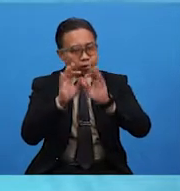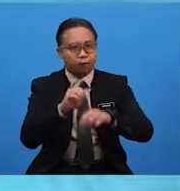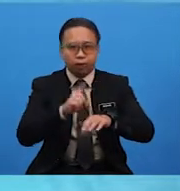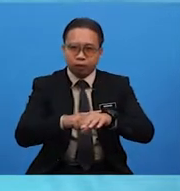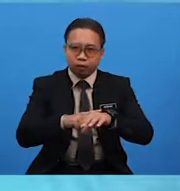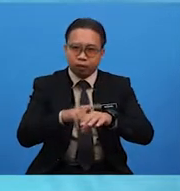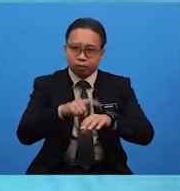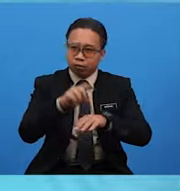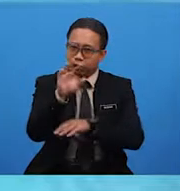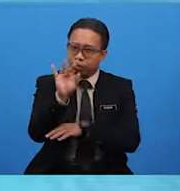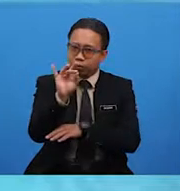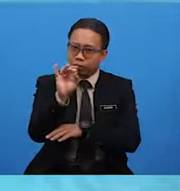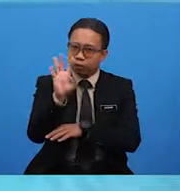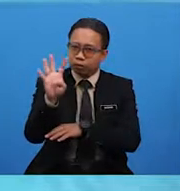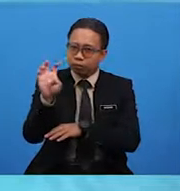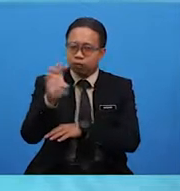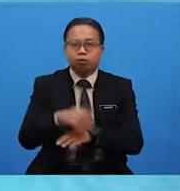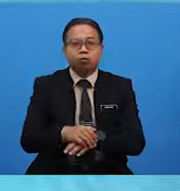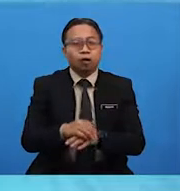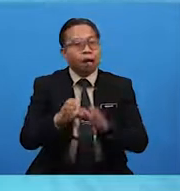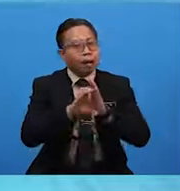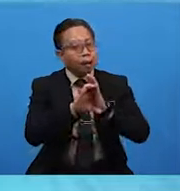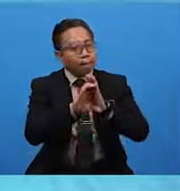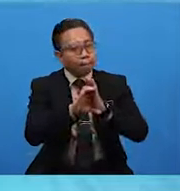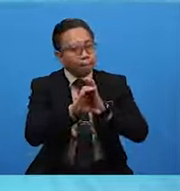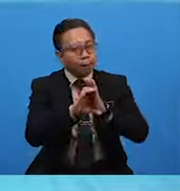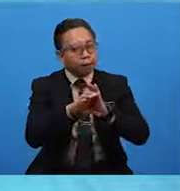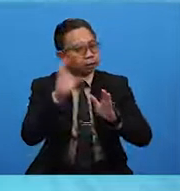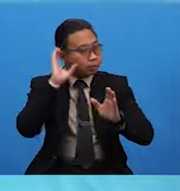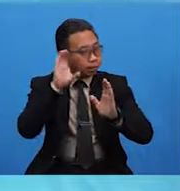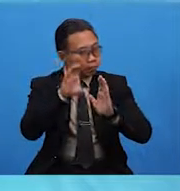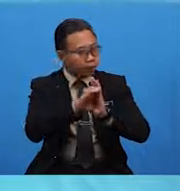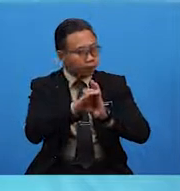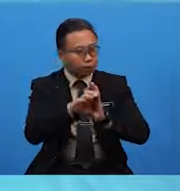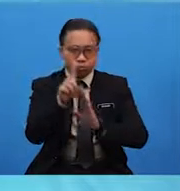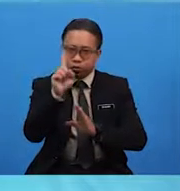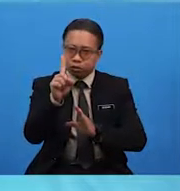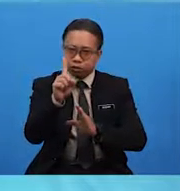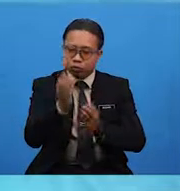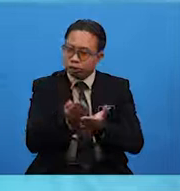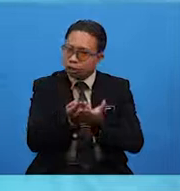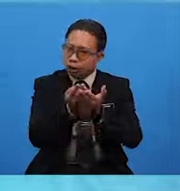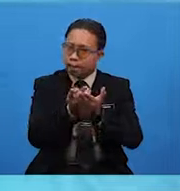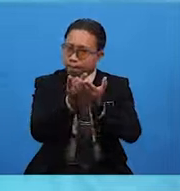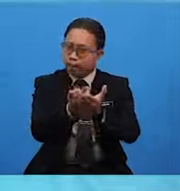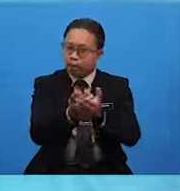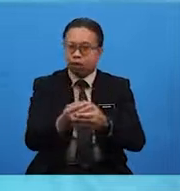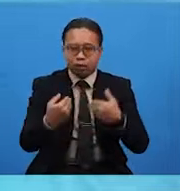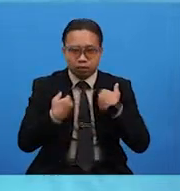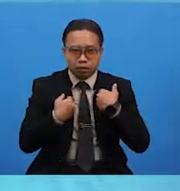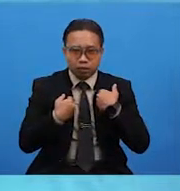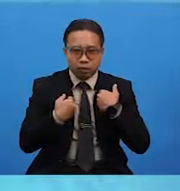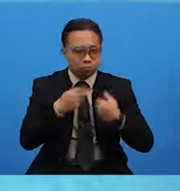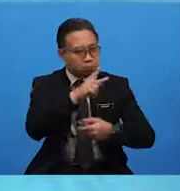1846 sebuah karya yang menggambarkan pergolakan dalam terhadap sebuah kapal yang diketahui oleh Kapten